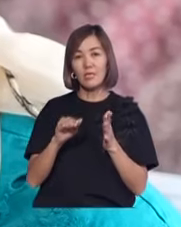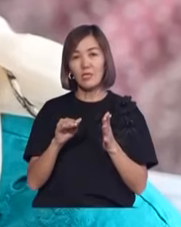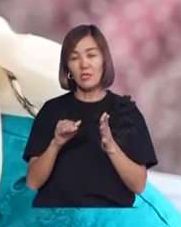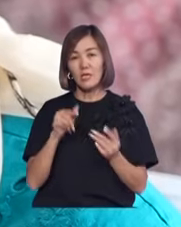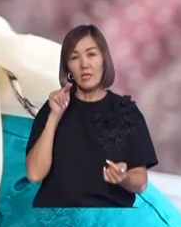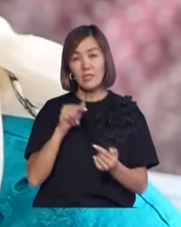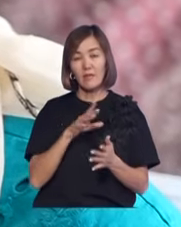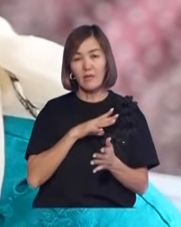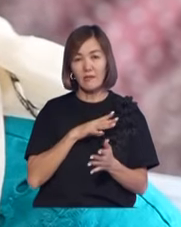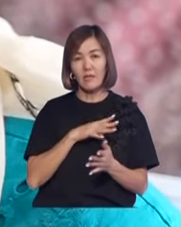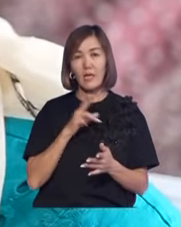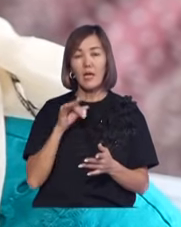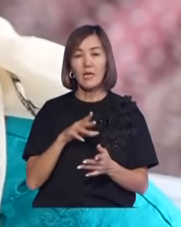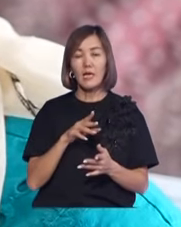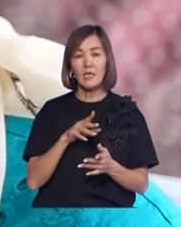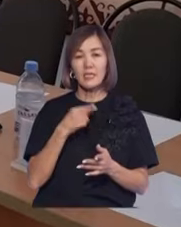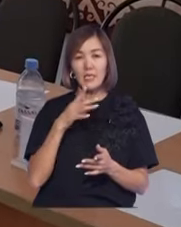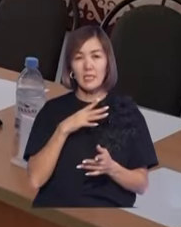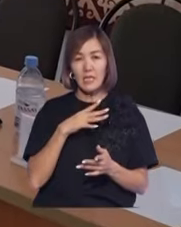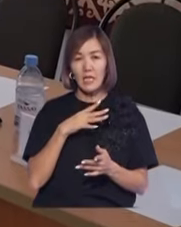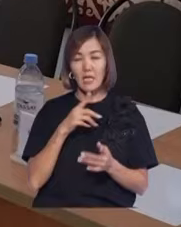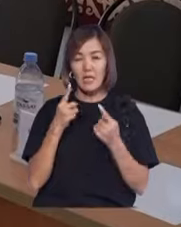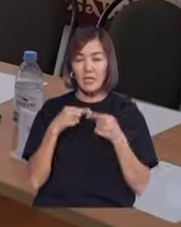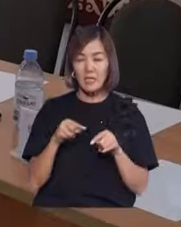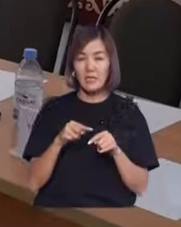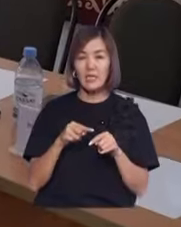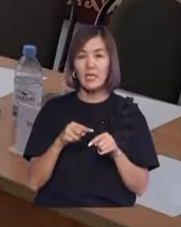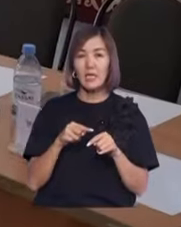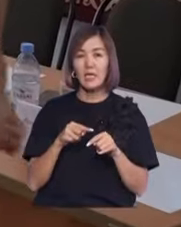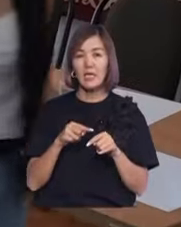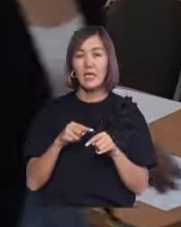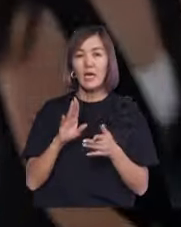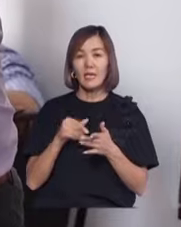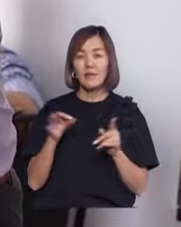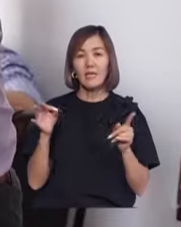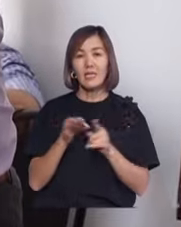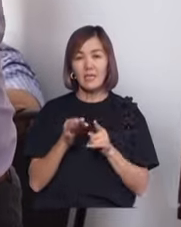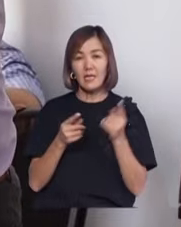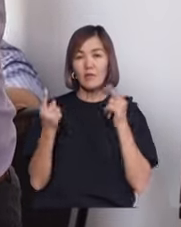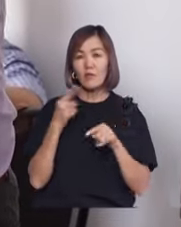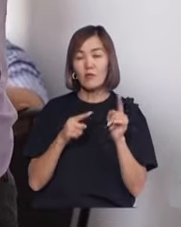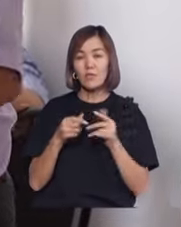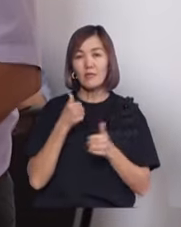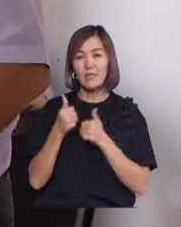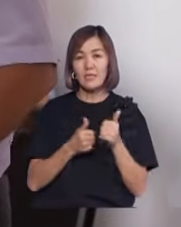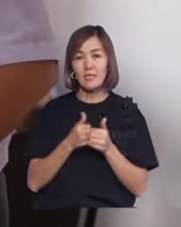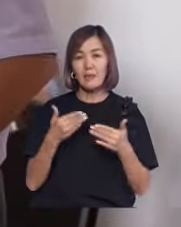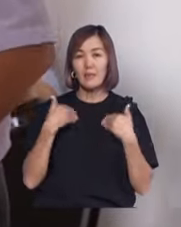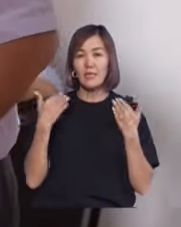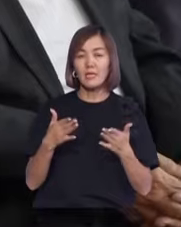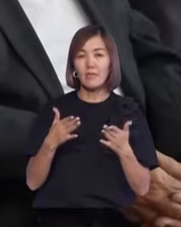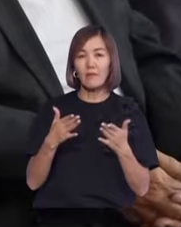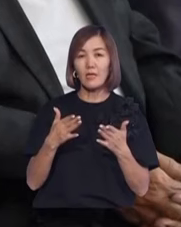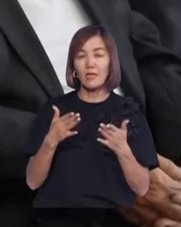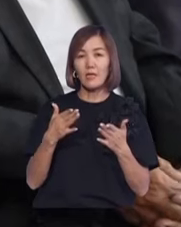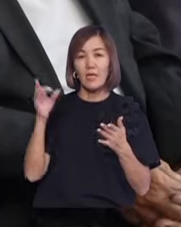сертификаты на суммы 30, 50 и 70 тысяч тенге соответственно. Как подчеркнули организаторы, основная цель творческого